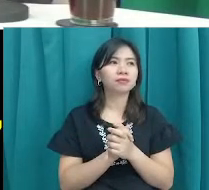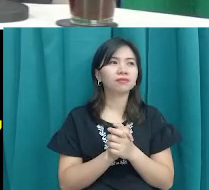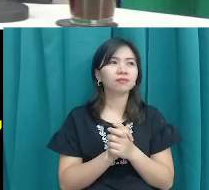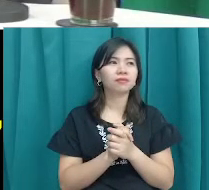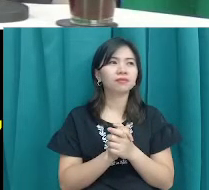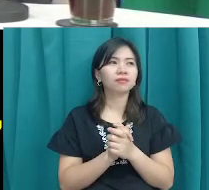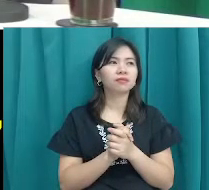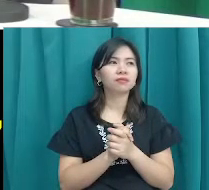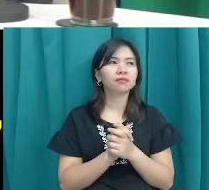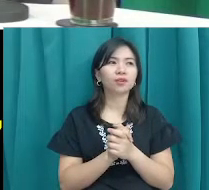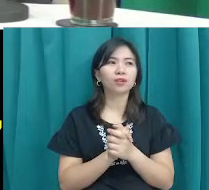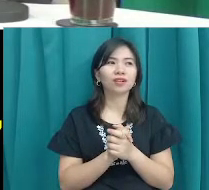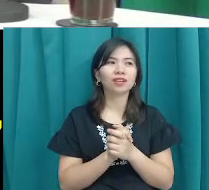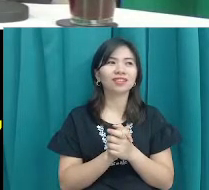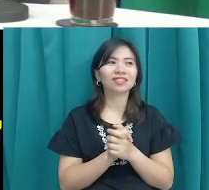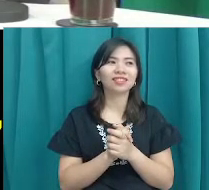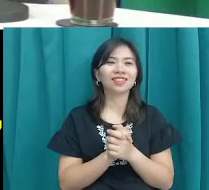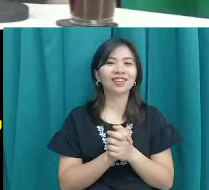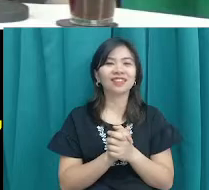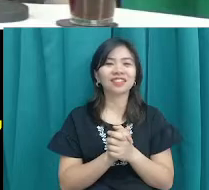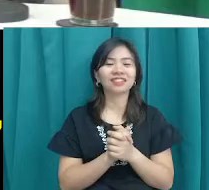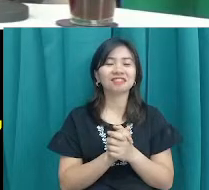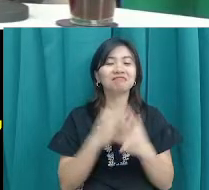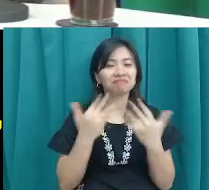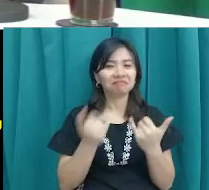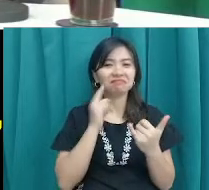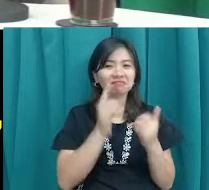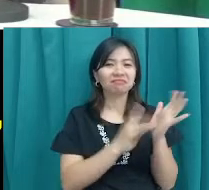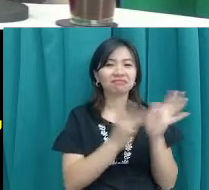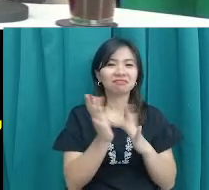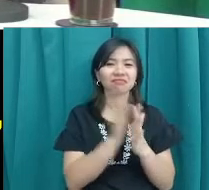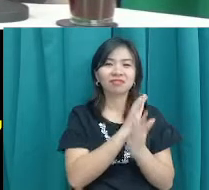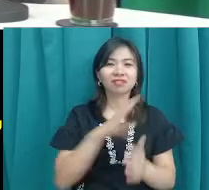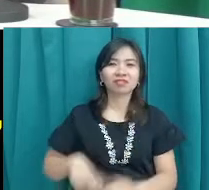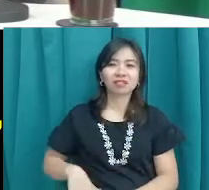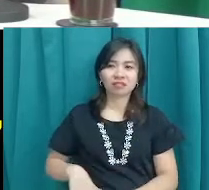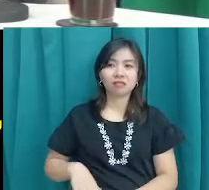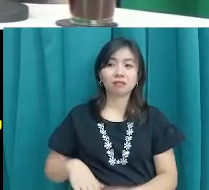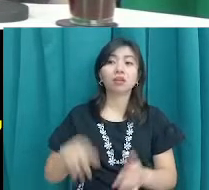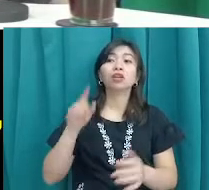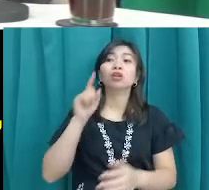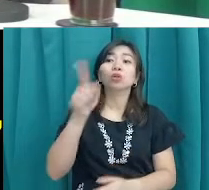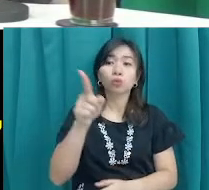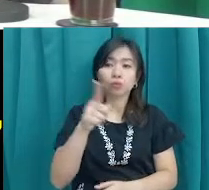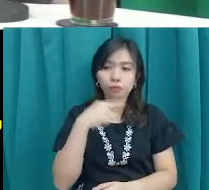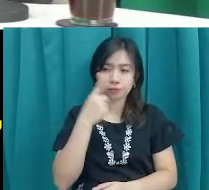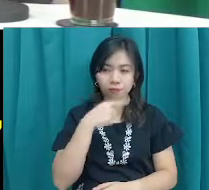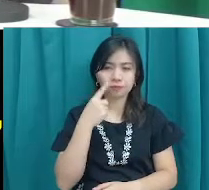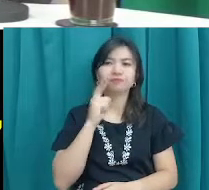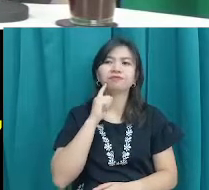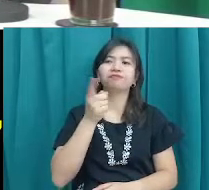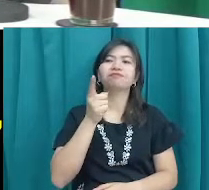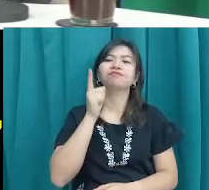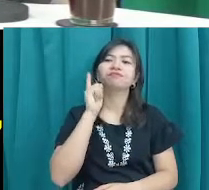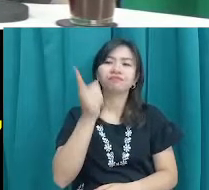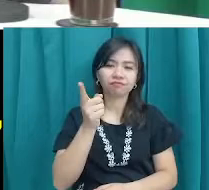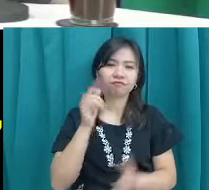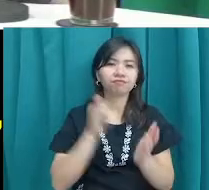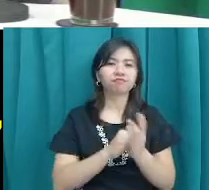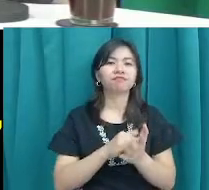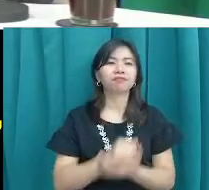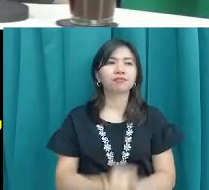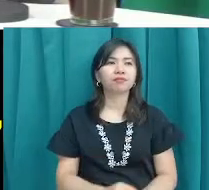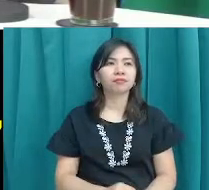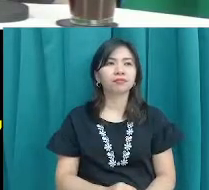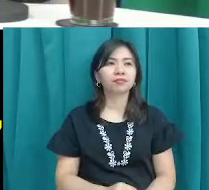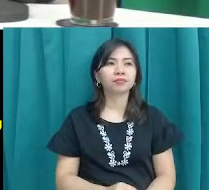said. Ikaw ang nagsabi. Matindi. Akala nyo, ito pa lang. Ayaw ko na. Sabi ko sa inyo, binabasa